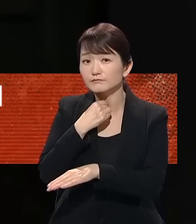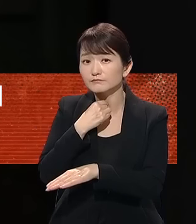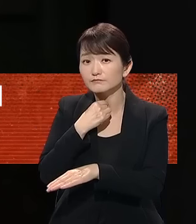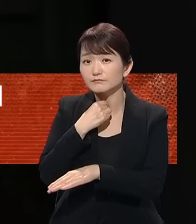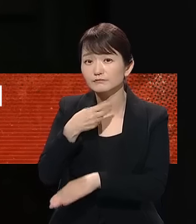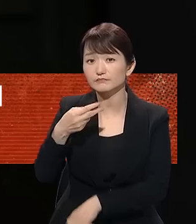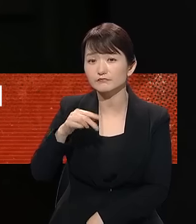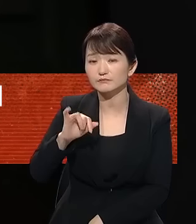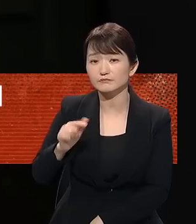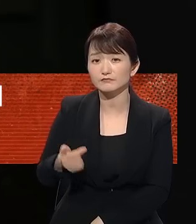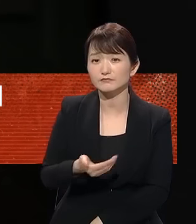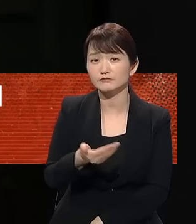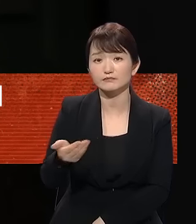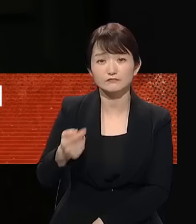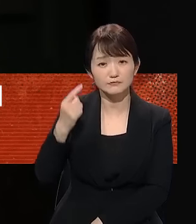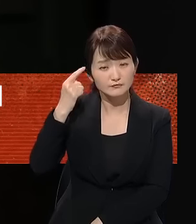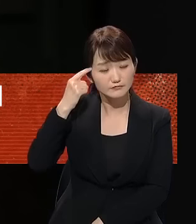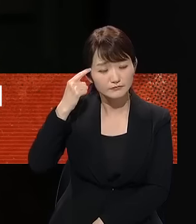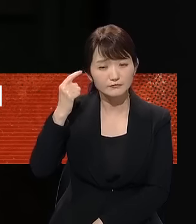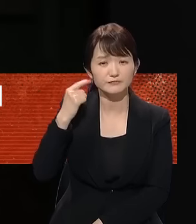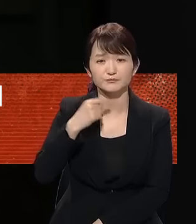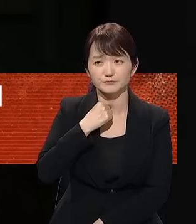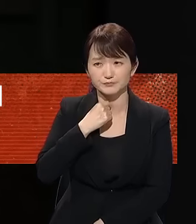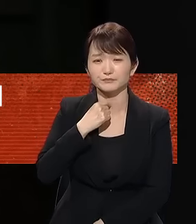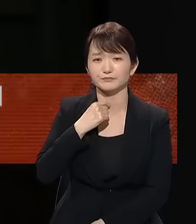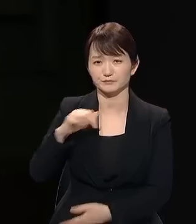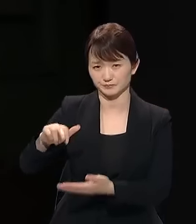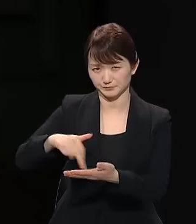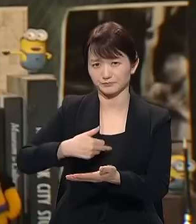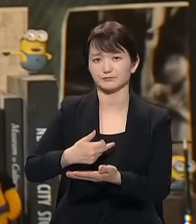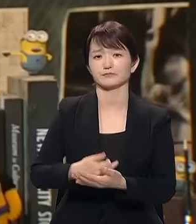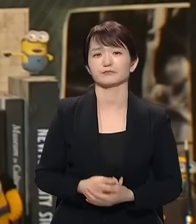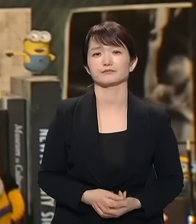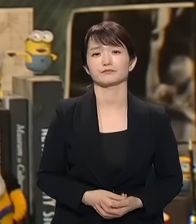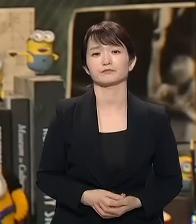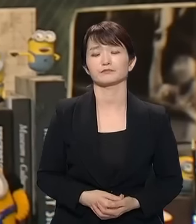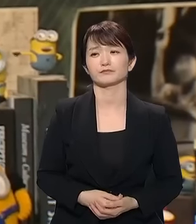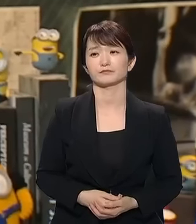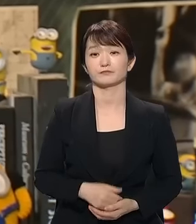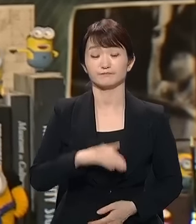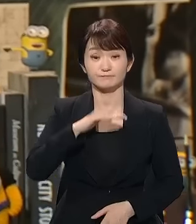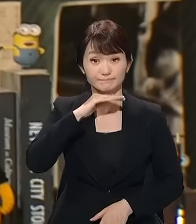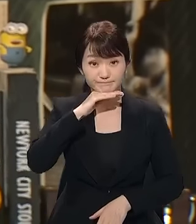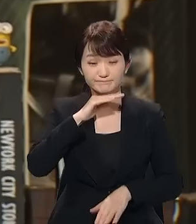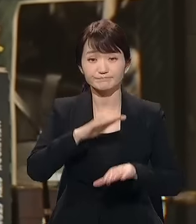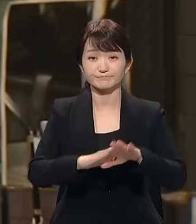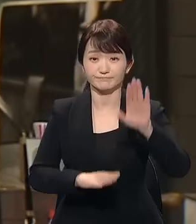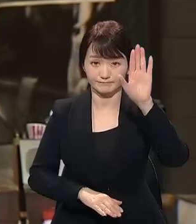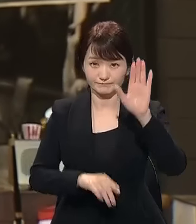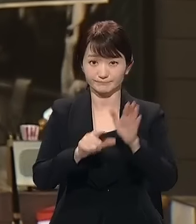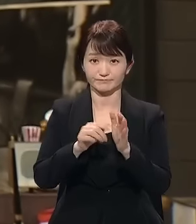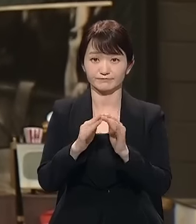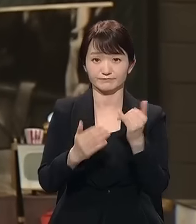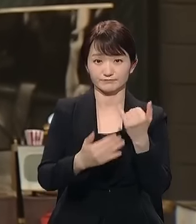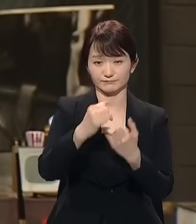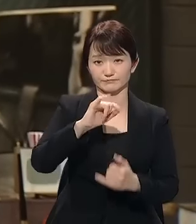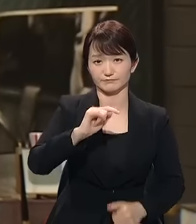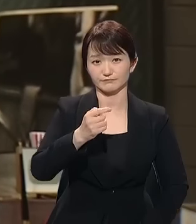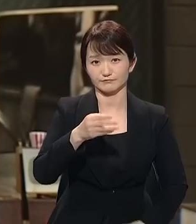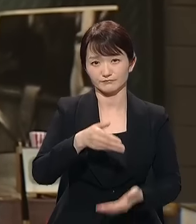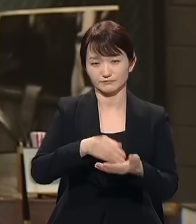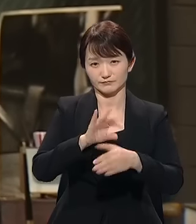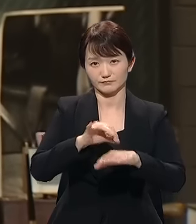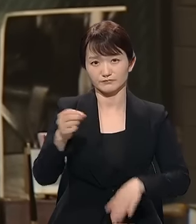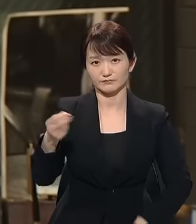사반 가족 의견을 듣고 싶다고 사연 보내주셨습니다. 아 그렇군요. 자 기다리고 기다리셨던 부처 핸즈업 타임, 유튜브 JTBC 뉴스